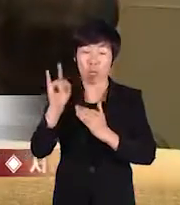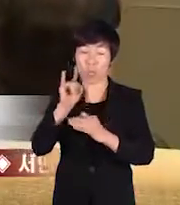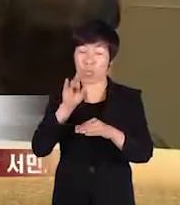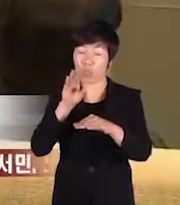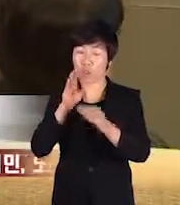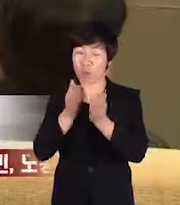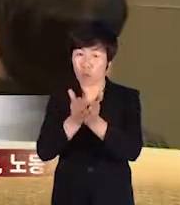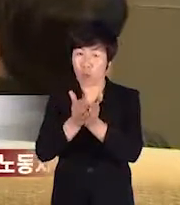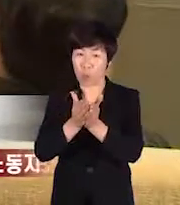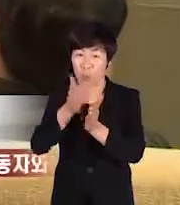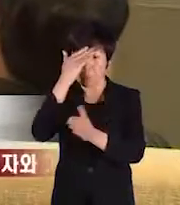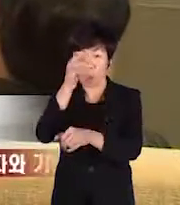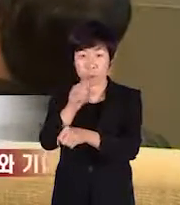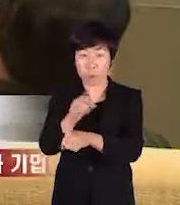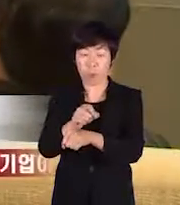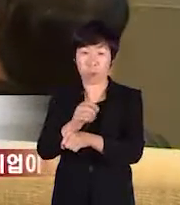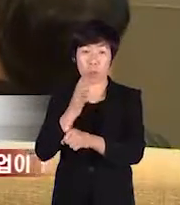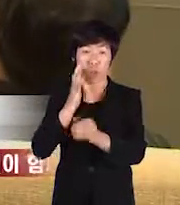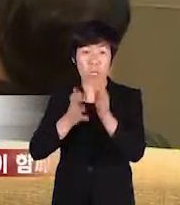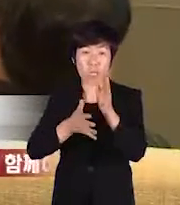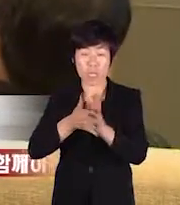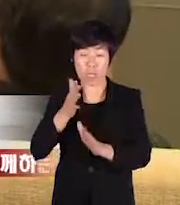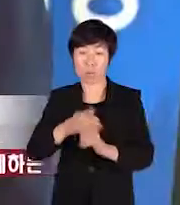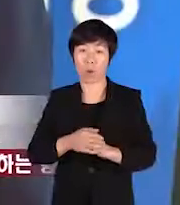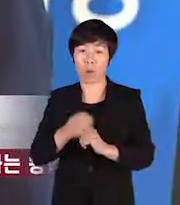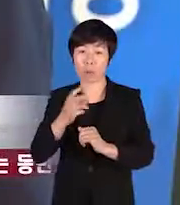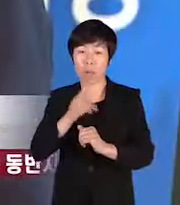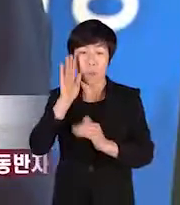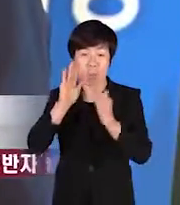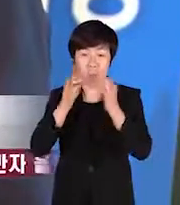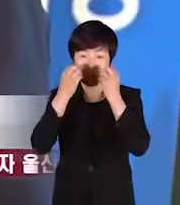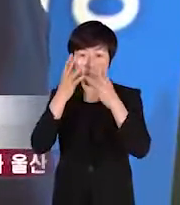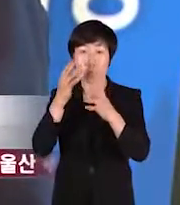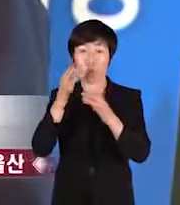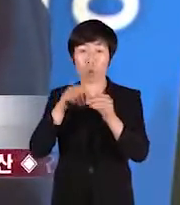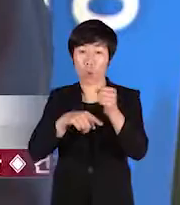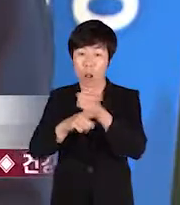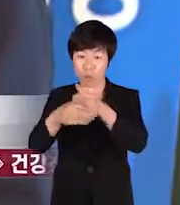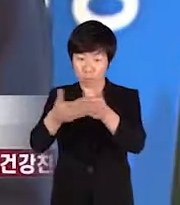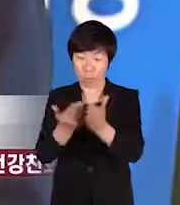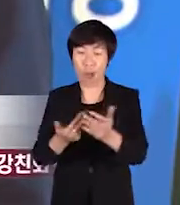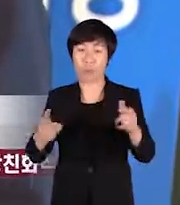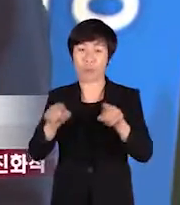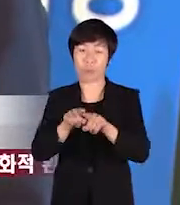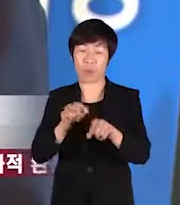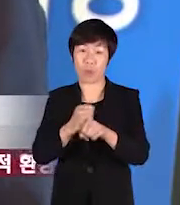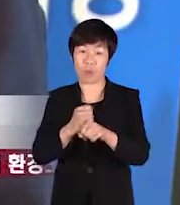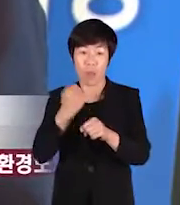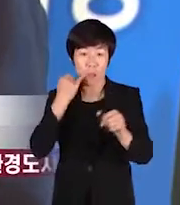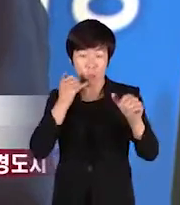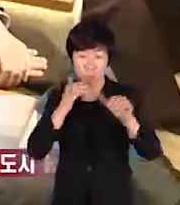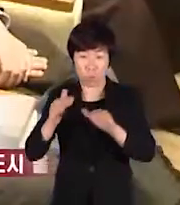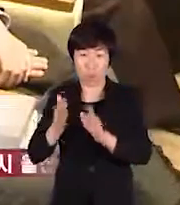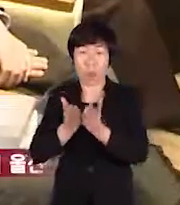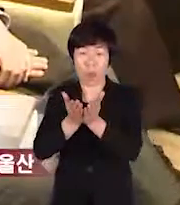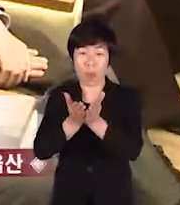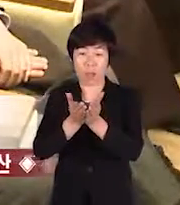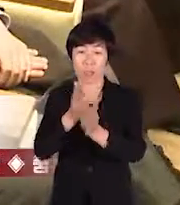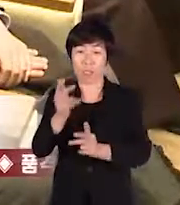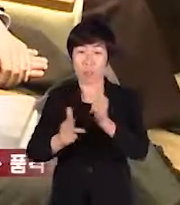본관에서 울산시 미래창조과학부 공동으로 ICT 융합을 통한 조선해양산업의 경쟁력 강화를